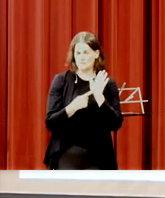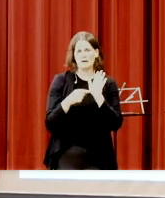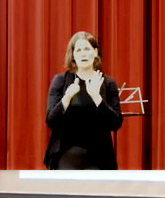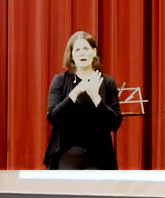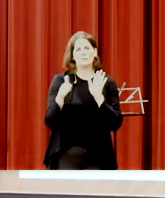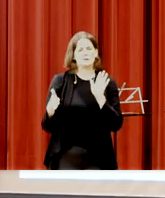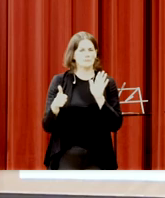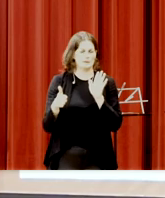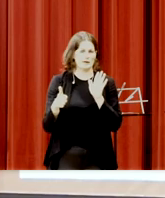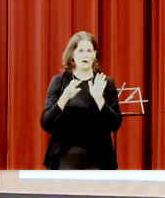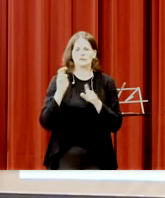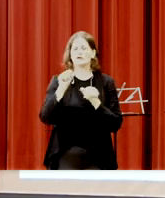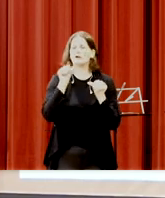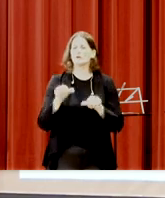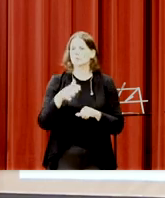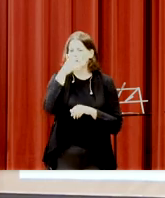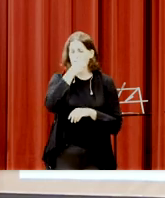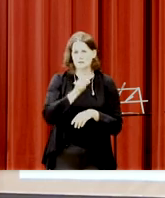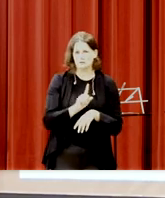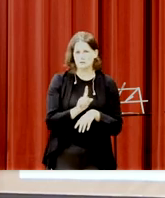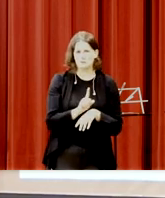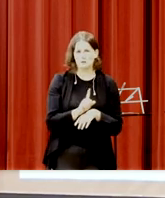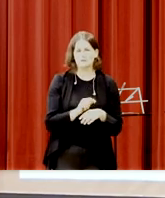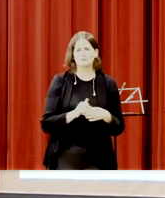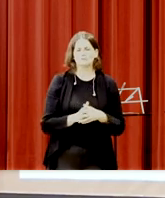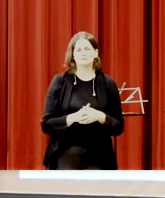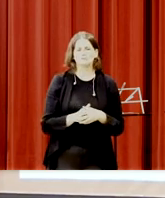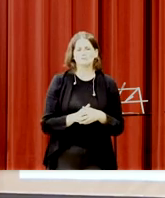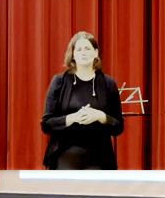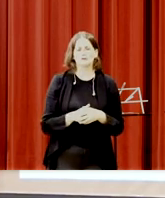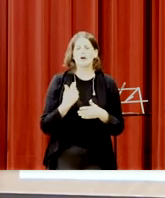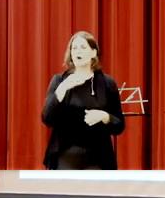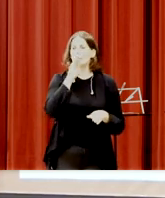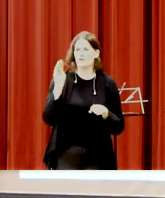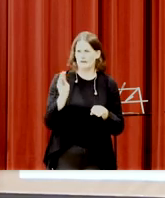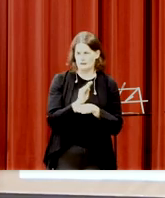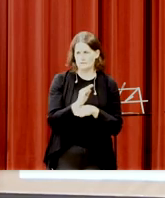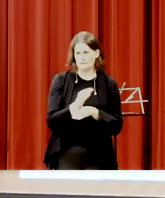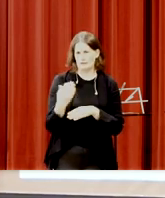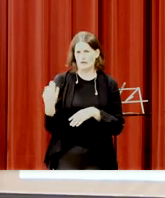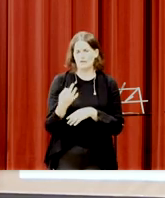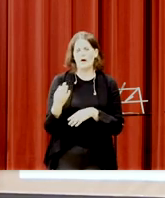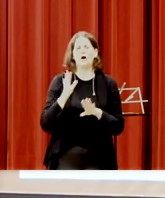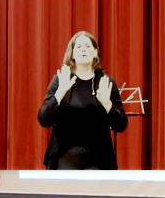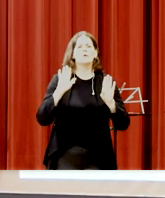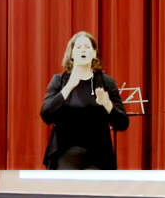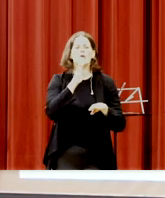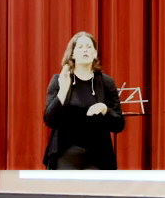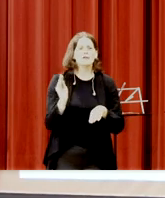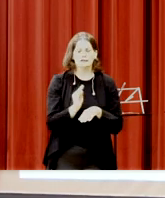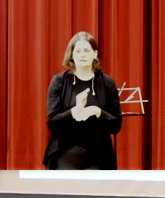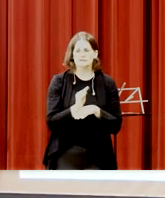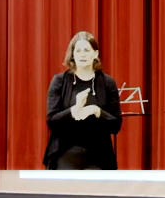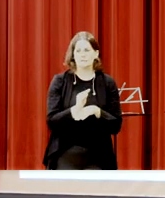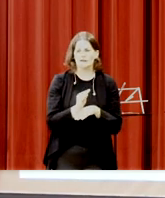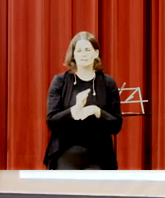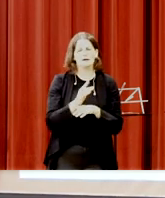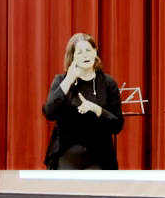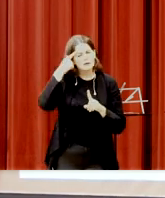finançament que fos basat en contractes plurianuals, diferent del que tenim fins ara. La consellera, en la